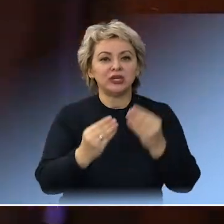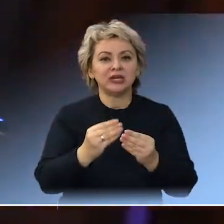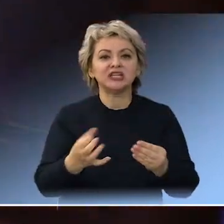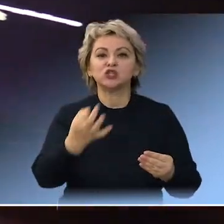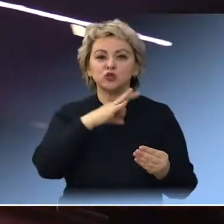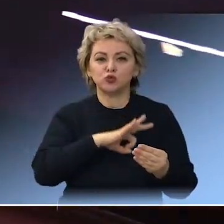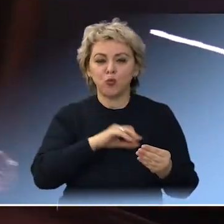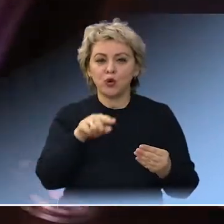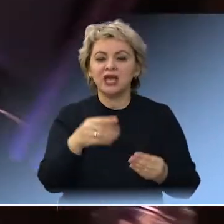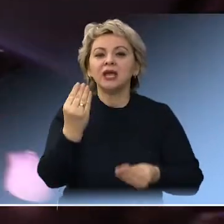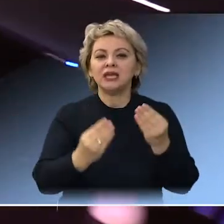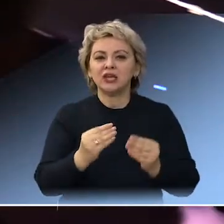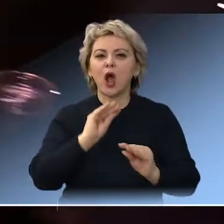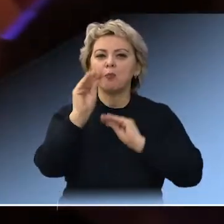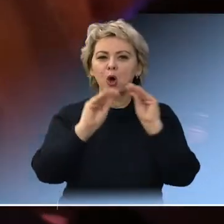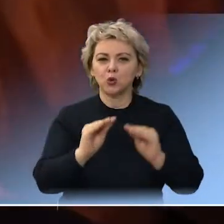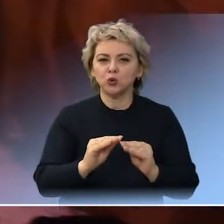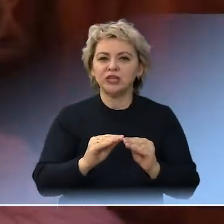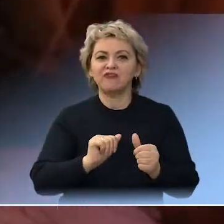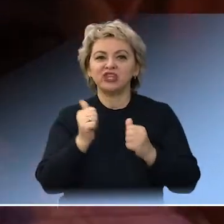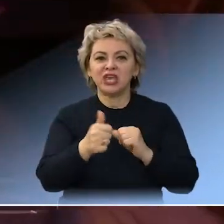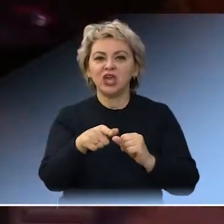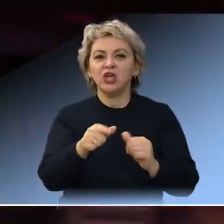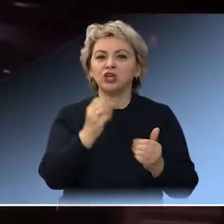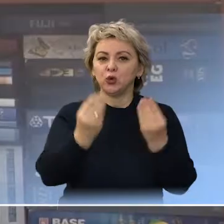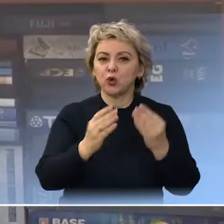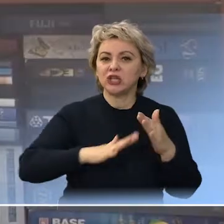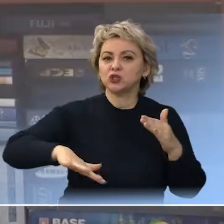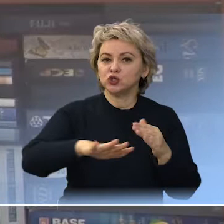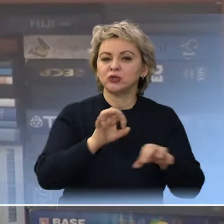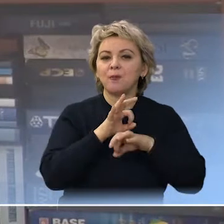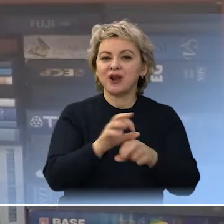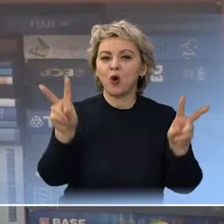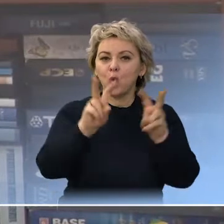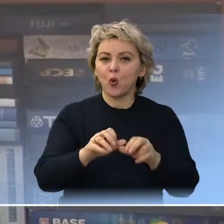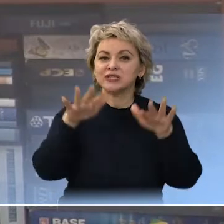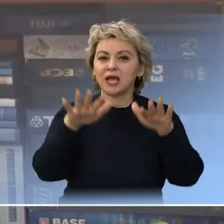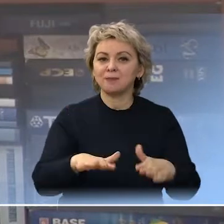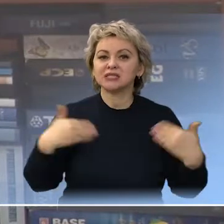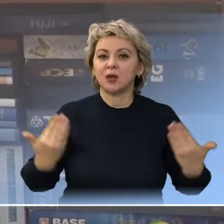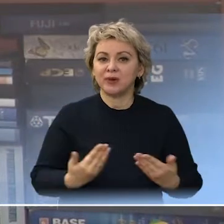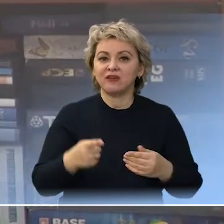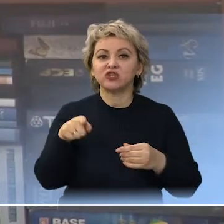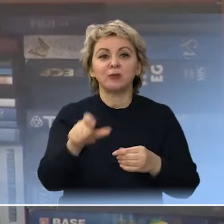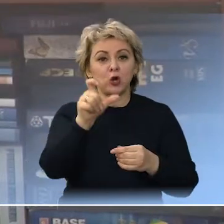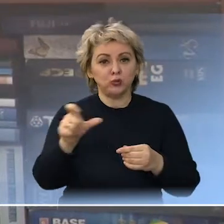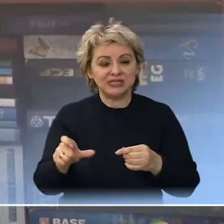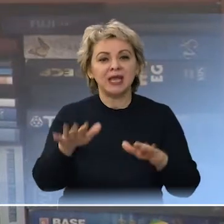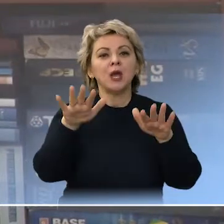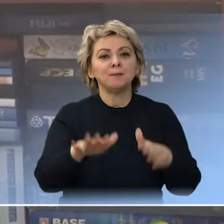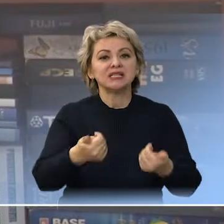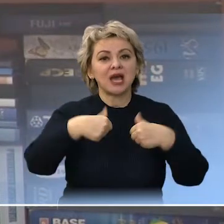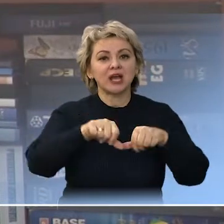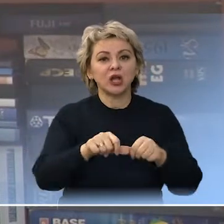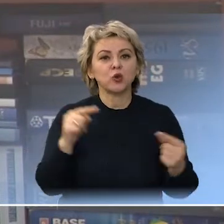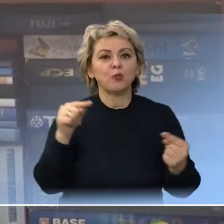с использованием игрового оборудования вне игорной зоны. При проведении обысков по месту проживания подозреваемых и месту